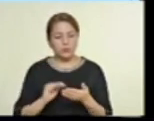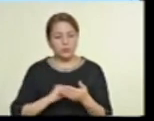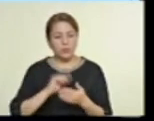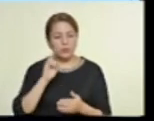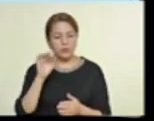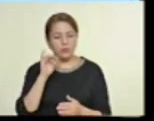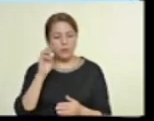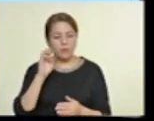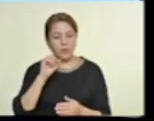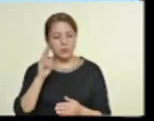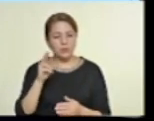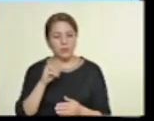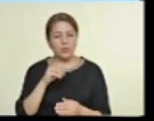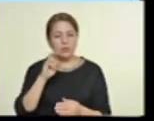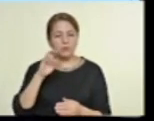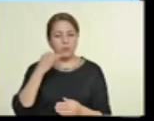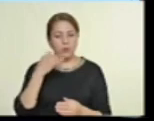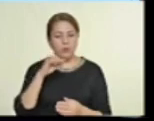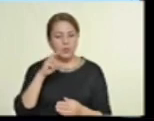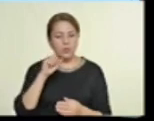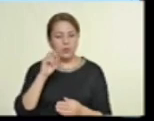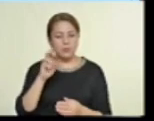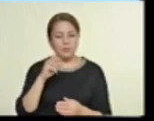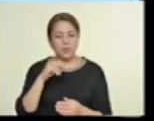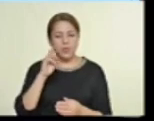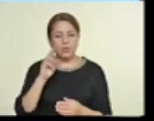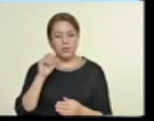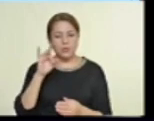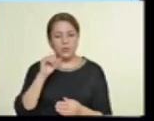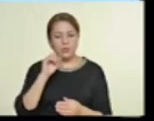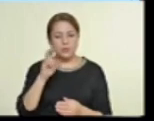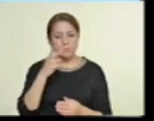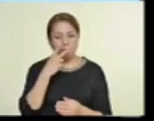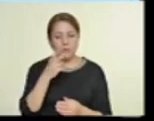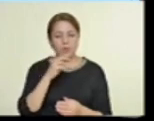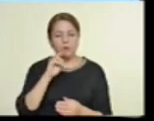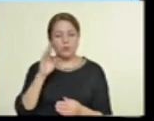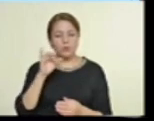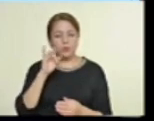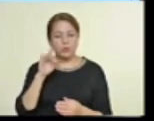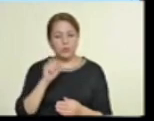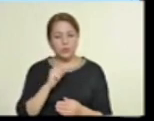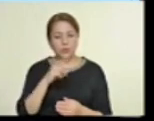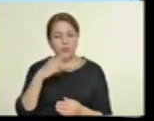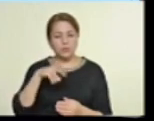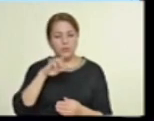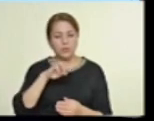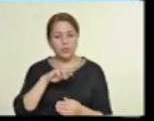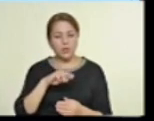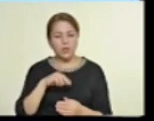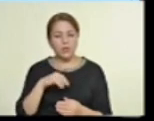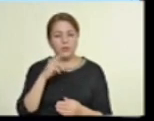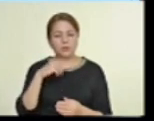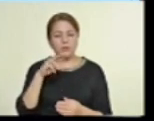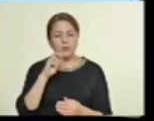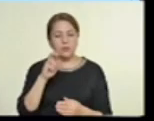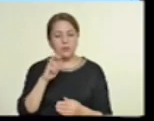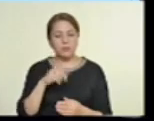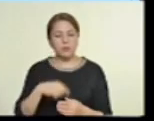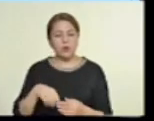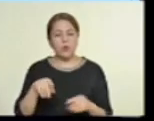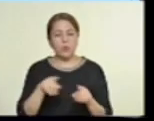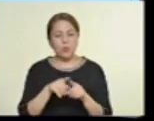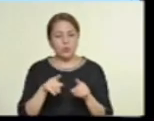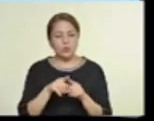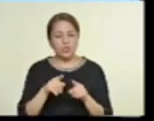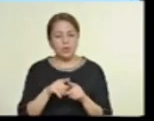esa bo'ylab, qarab, ko'ra, deya, deb, o'xshab